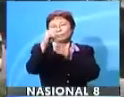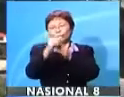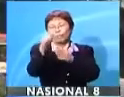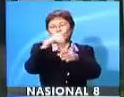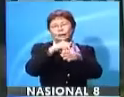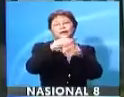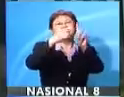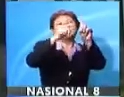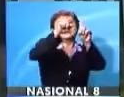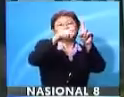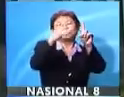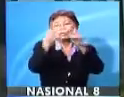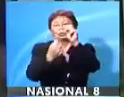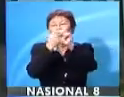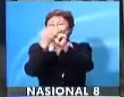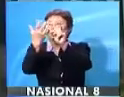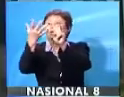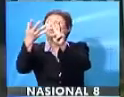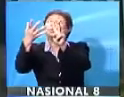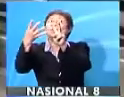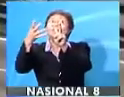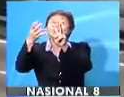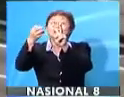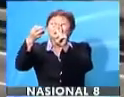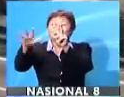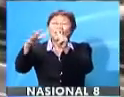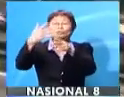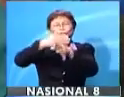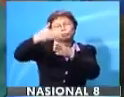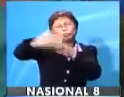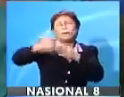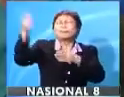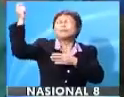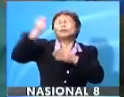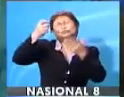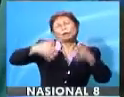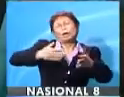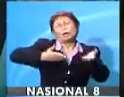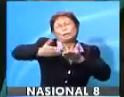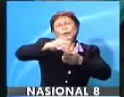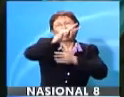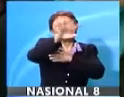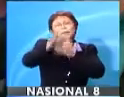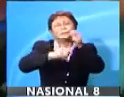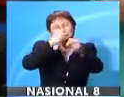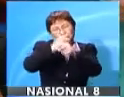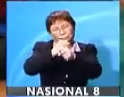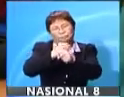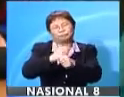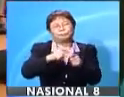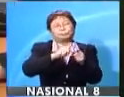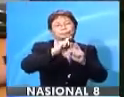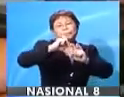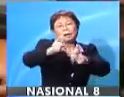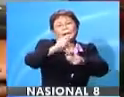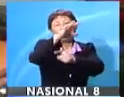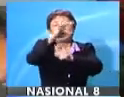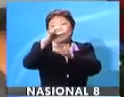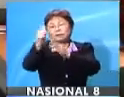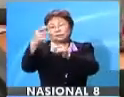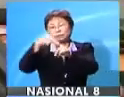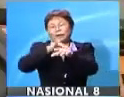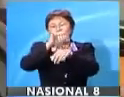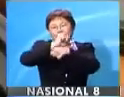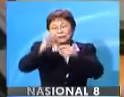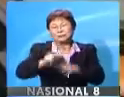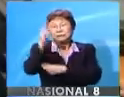pada 1 Julai 2016 kepada pesara yang telah berkhidmat sekurang-kurangnya 25 tahun dan pemberian khas RM500 bagi